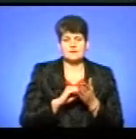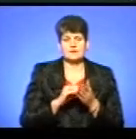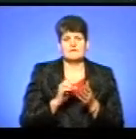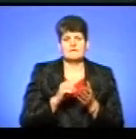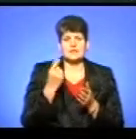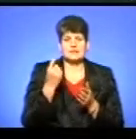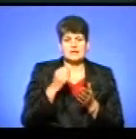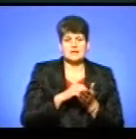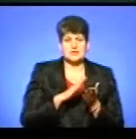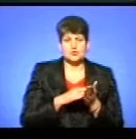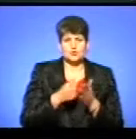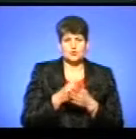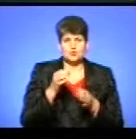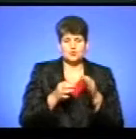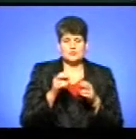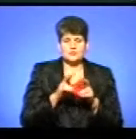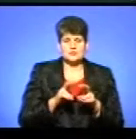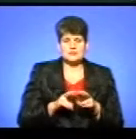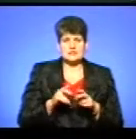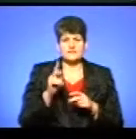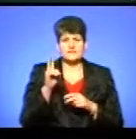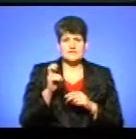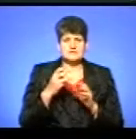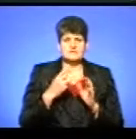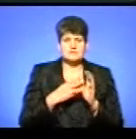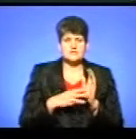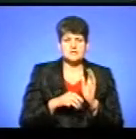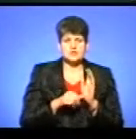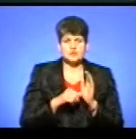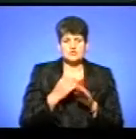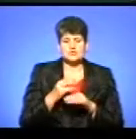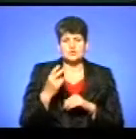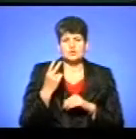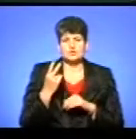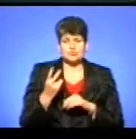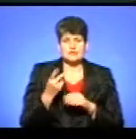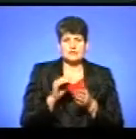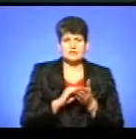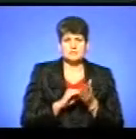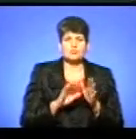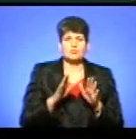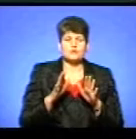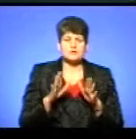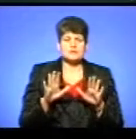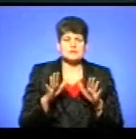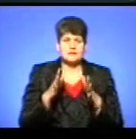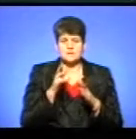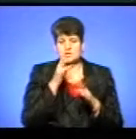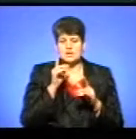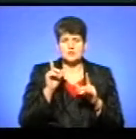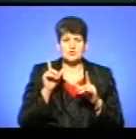єдиного реєстру досудових розслідувань за статтею 286 частини 2, в якій йдеться про подію, що сталася під час